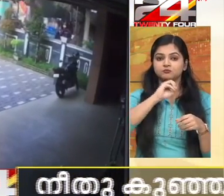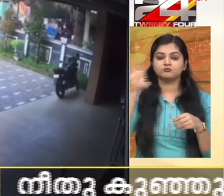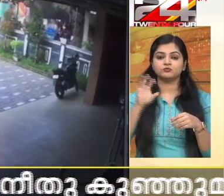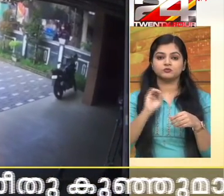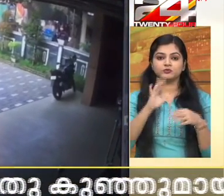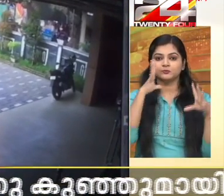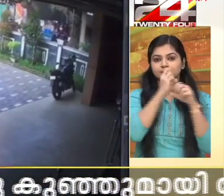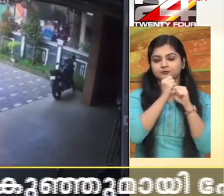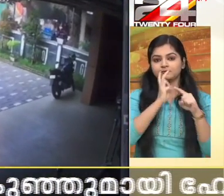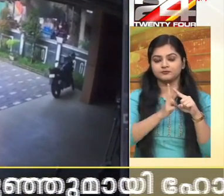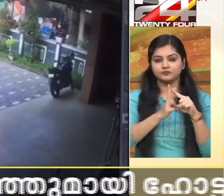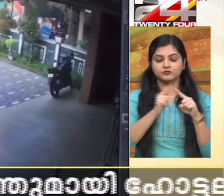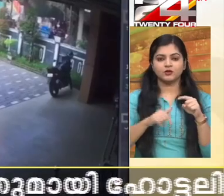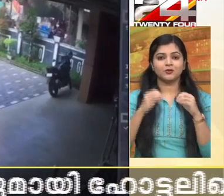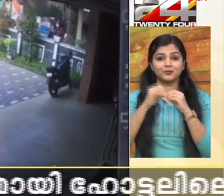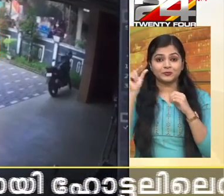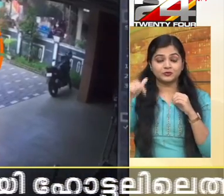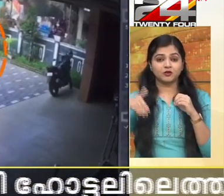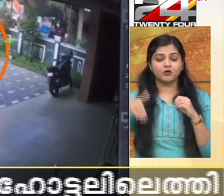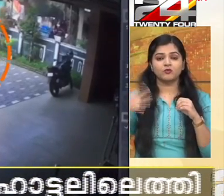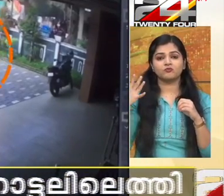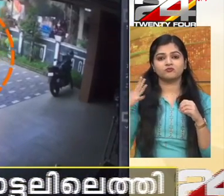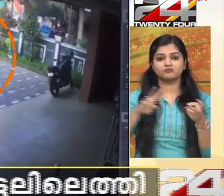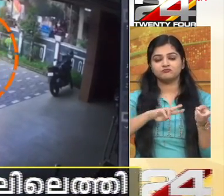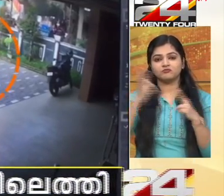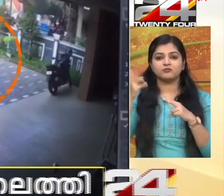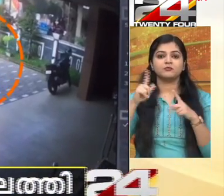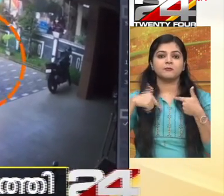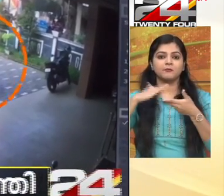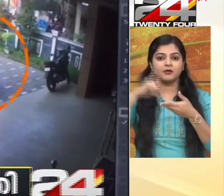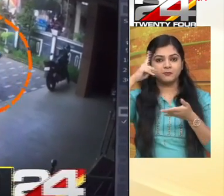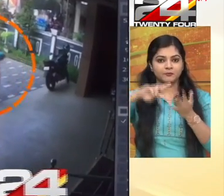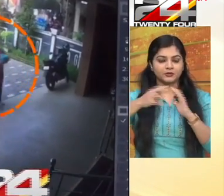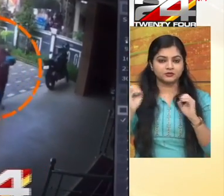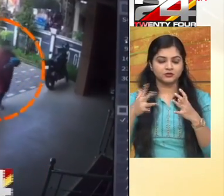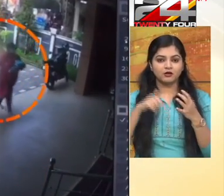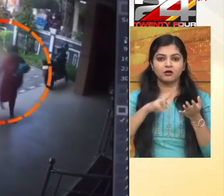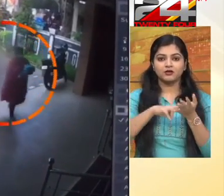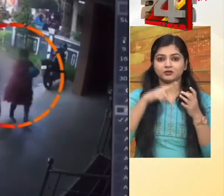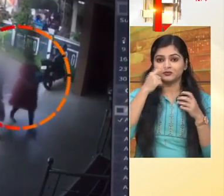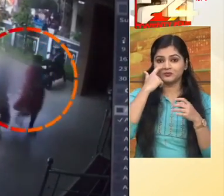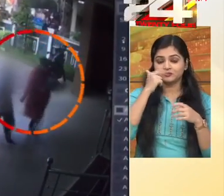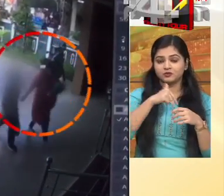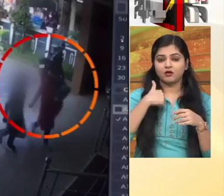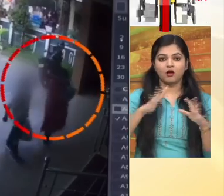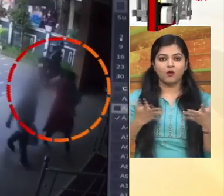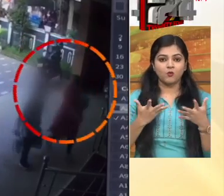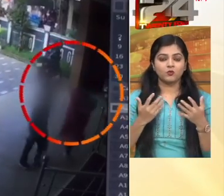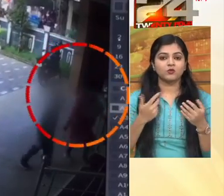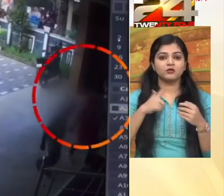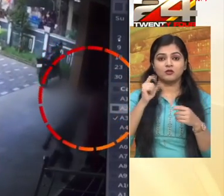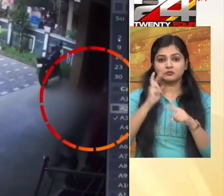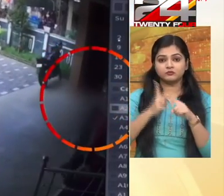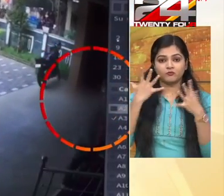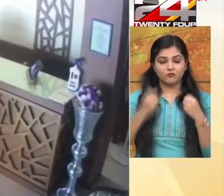പിന്മാറുന്ന ഒരു തരത്തിലേക്ക് എത്തുന്ന സാഹചര്യമുണ്ടായി. മറ്റൊരു വിവാഹം കഴിക്കാൻ തീരുമാനിച്ചു. ഇതാണ് നീതുവിനെ കൊണ്ട് ഇത്തരത്തിലുള്ള കാര്യങ്ങളിലേക്ക് നടന്നത്. അതായത് ഈ